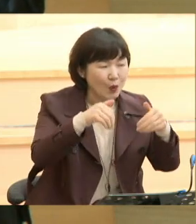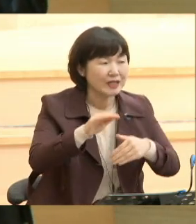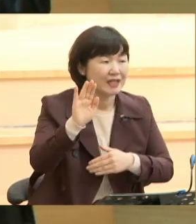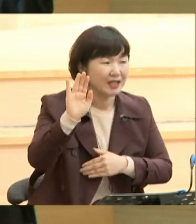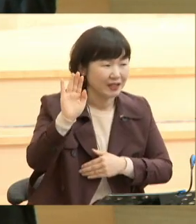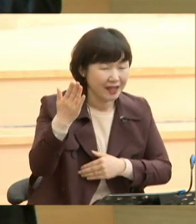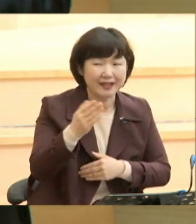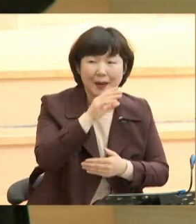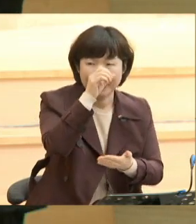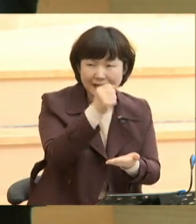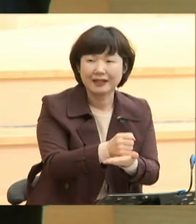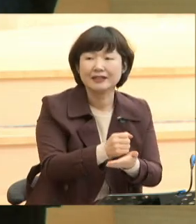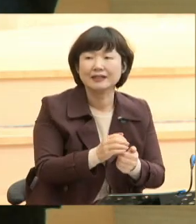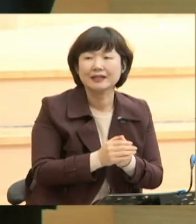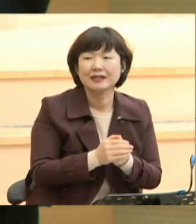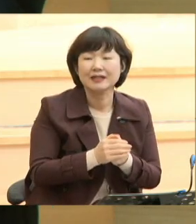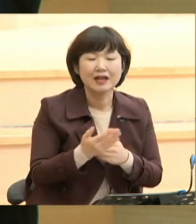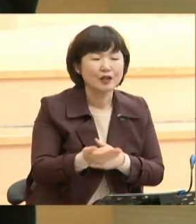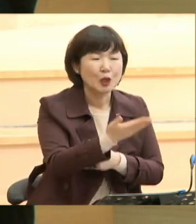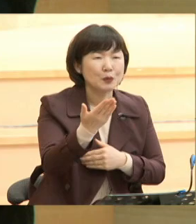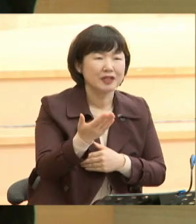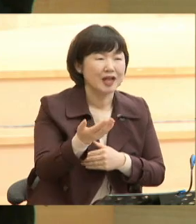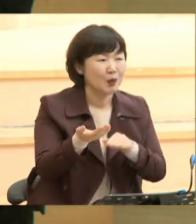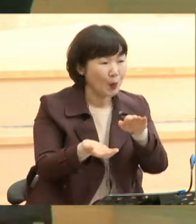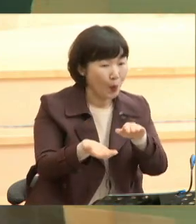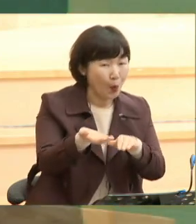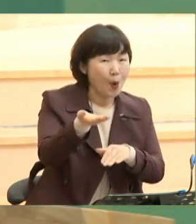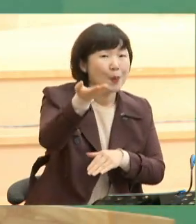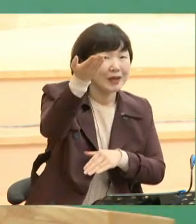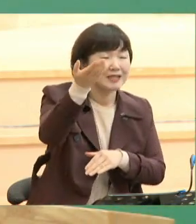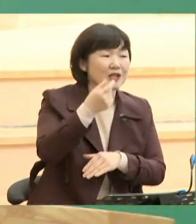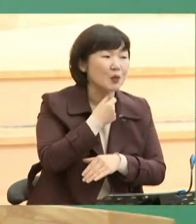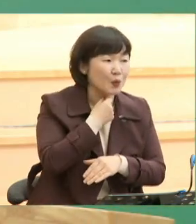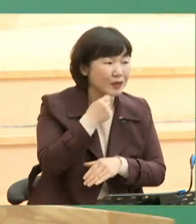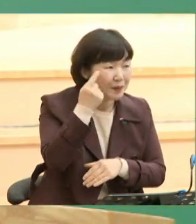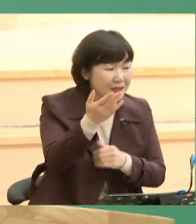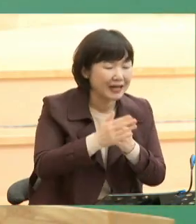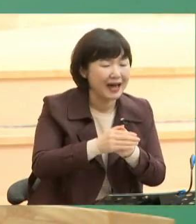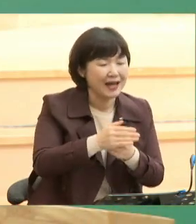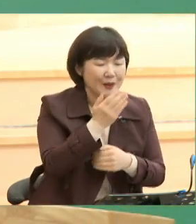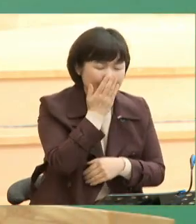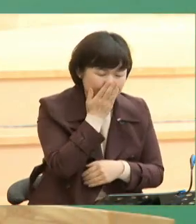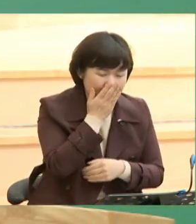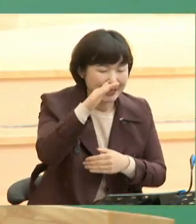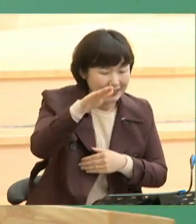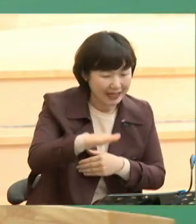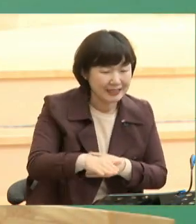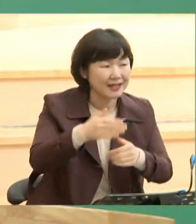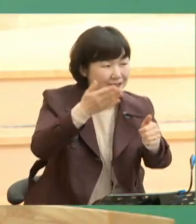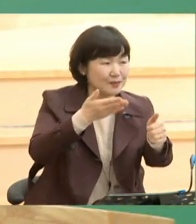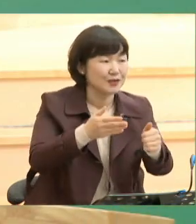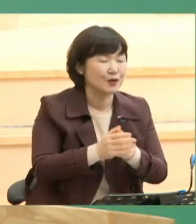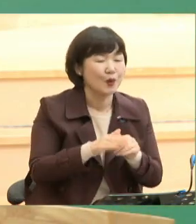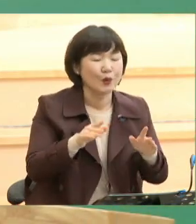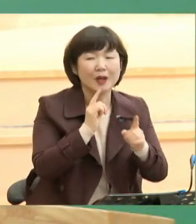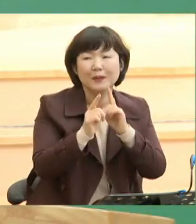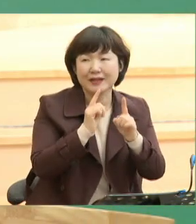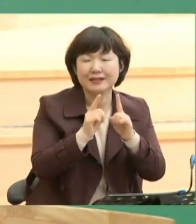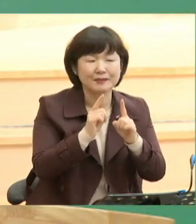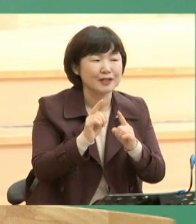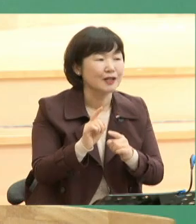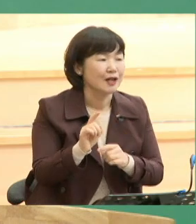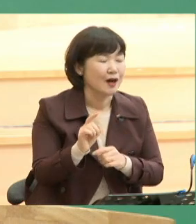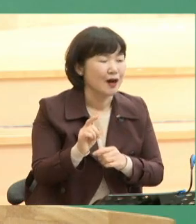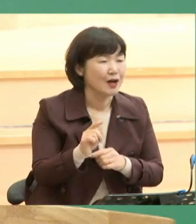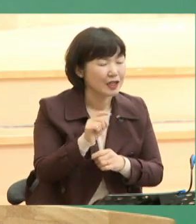할렐루야 여러분이 더 얻음이 되길 원하십니까 낮아질 수 있기를 주의 이름으로 축원합니다 음 본인이 말씀이 여러분의